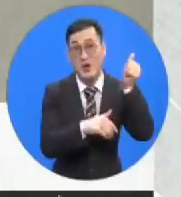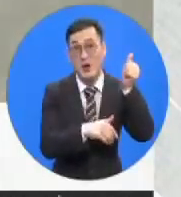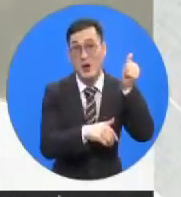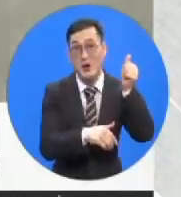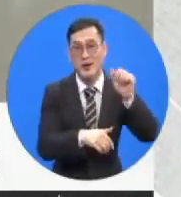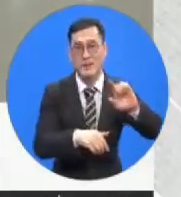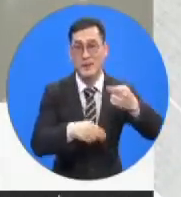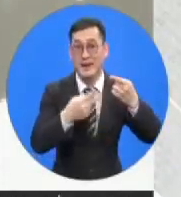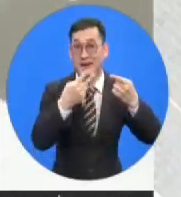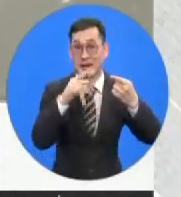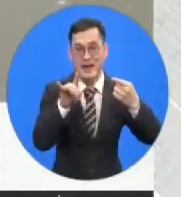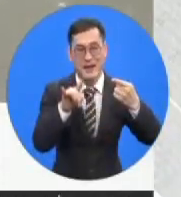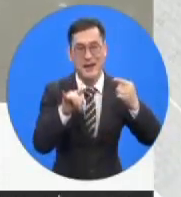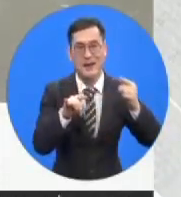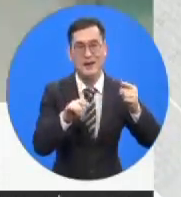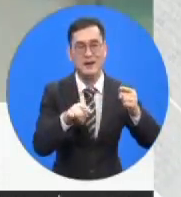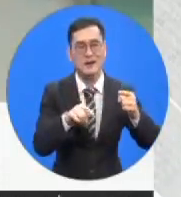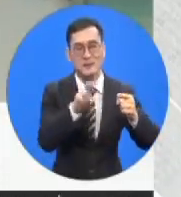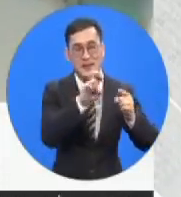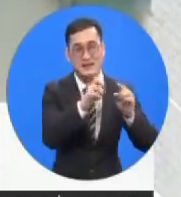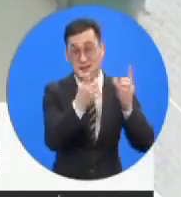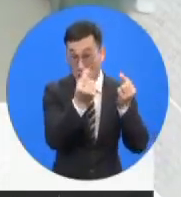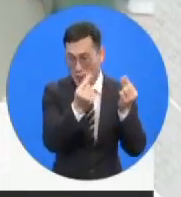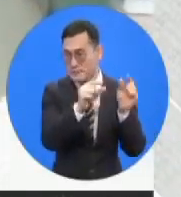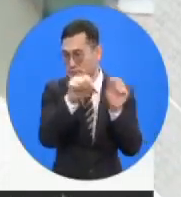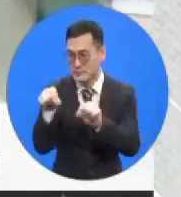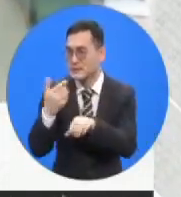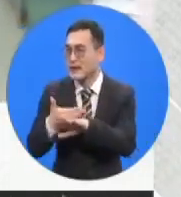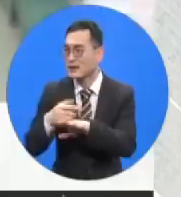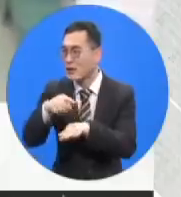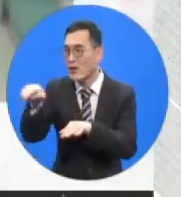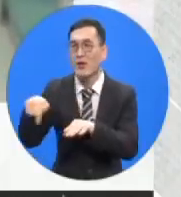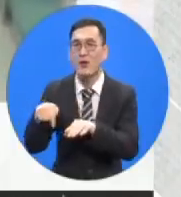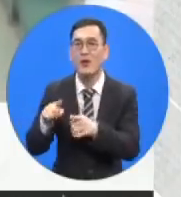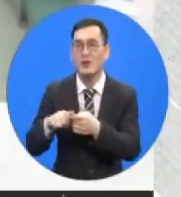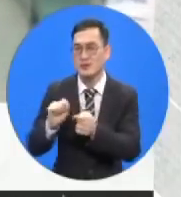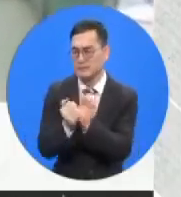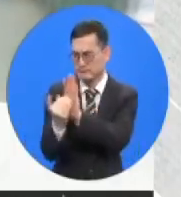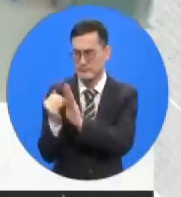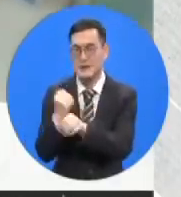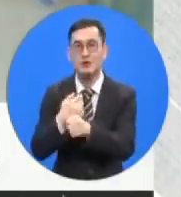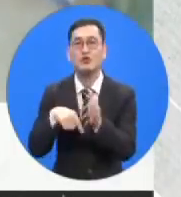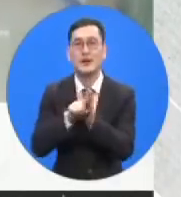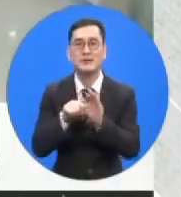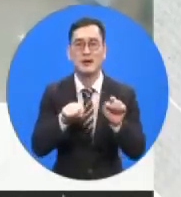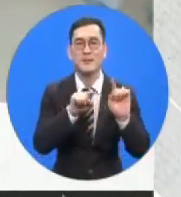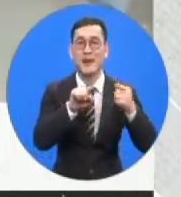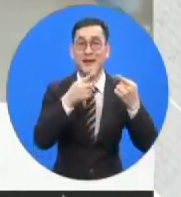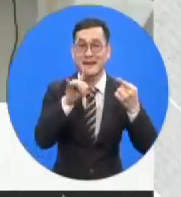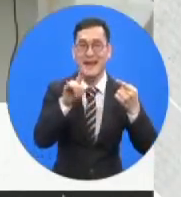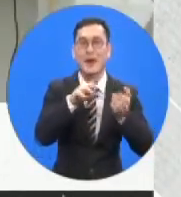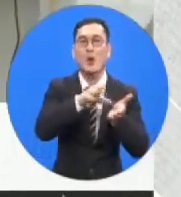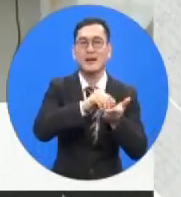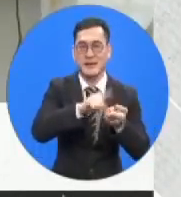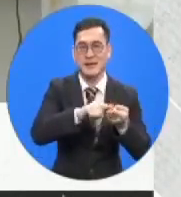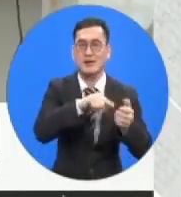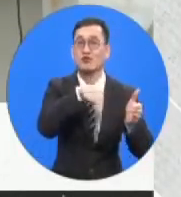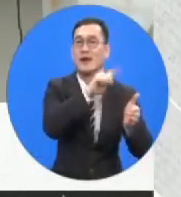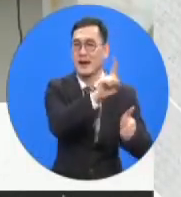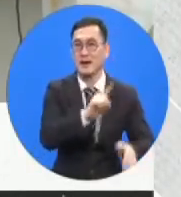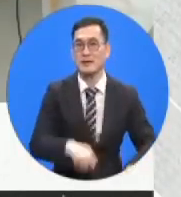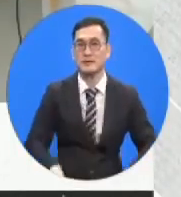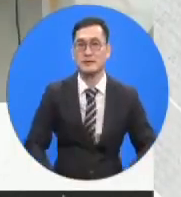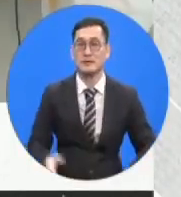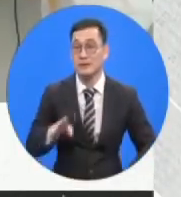국정과제 중에 하나였다. 이렇게 얘기를 하면서 그런데 그럼에도 불구하고 국가방역의 사령탑인 질병관리본부